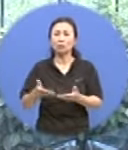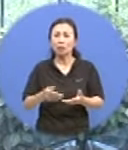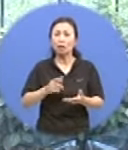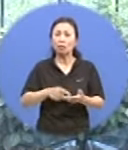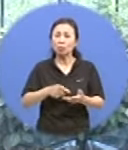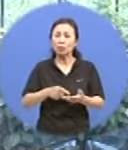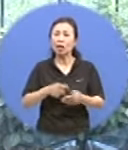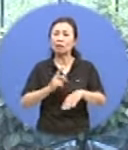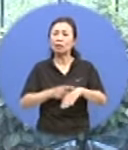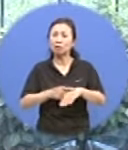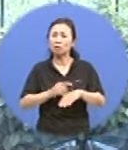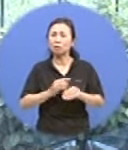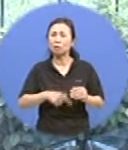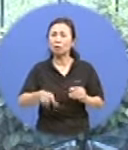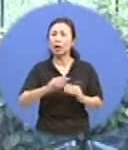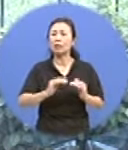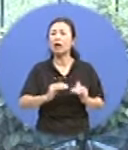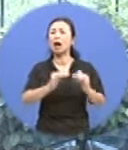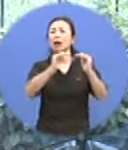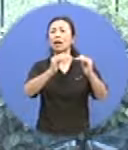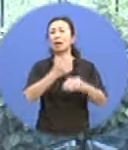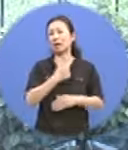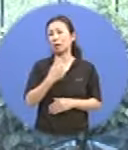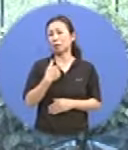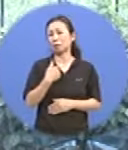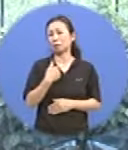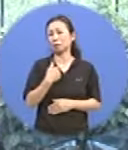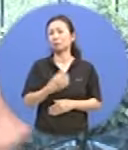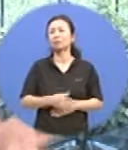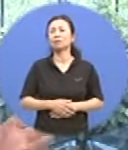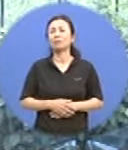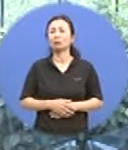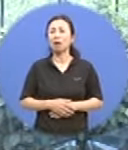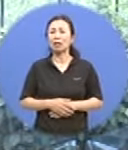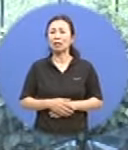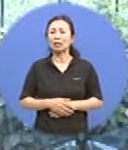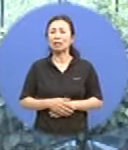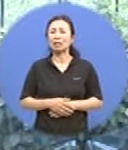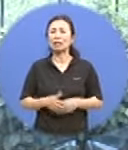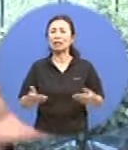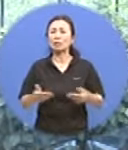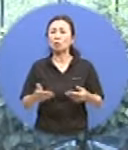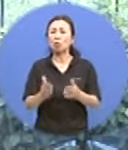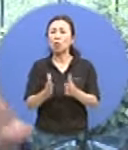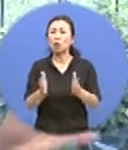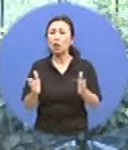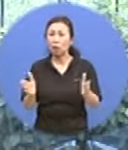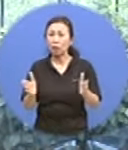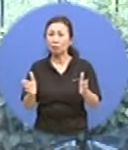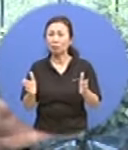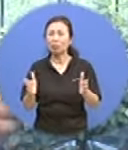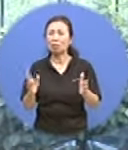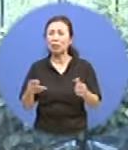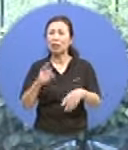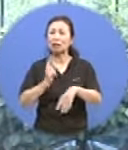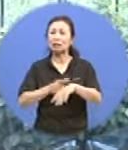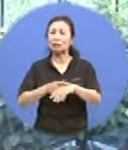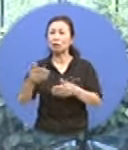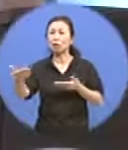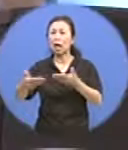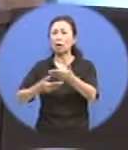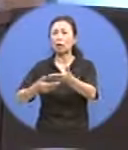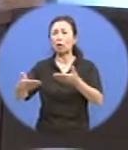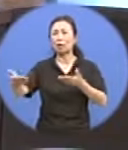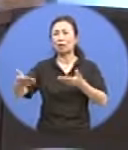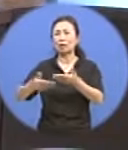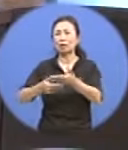るということもできますから、まあ、ある意味ビジネスを広げていくっていうだけじゃなくて技術のこうやり取りをして